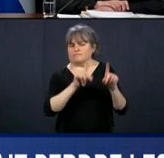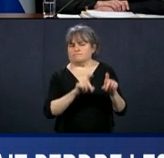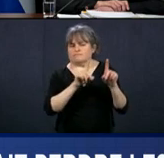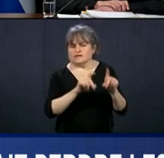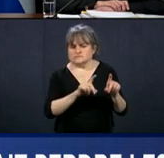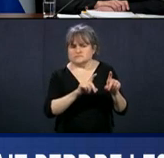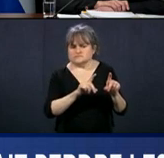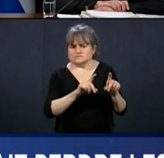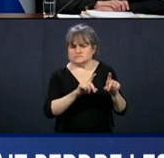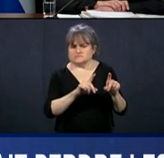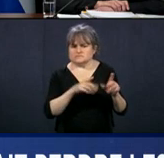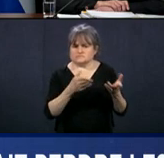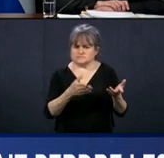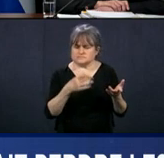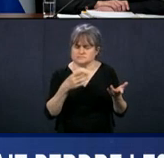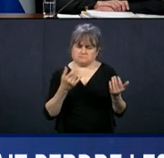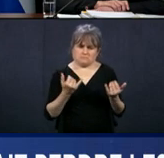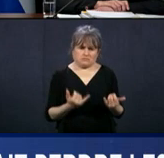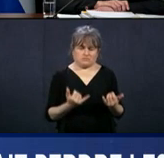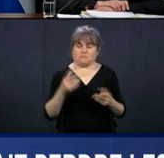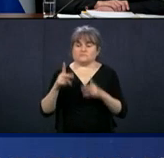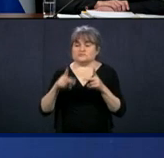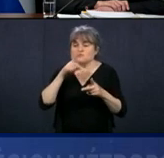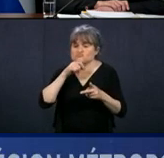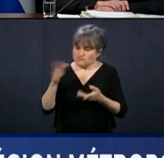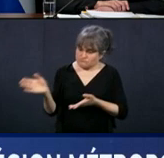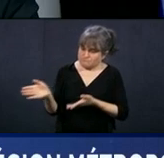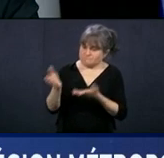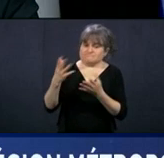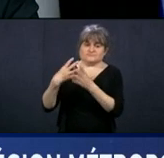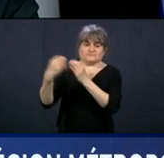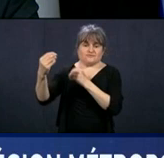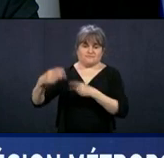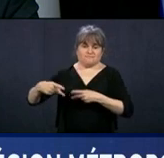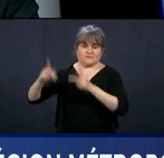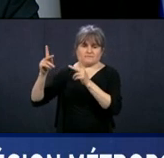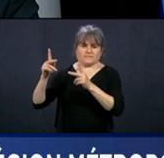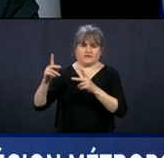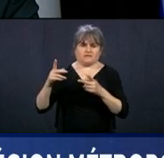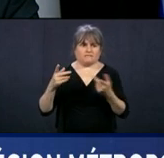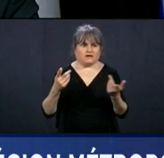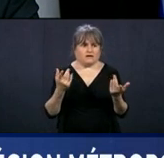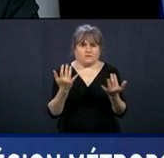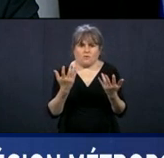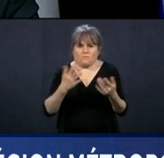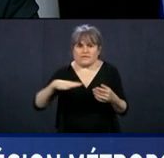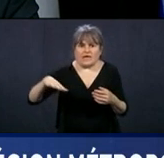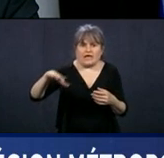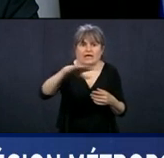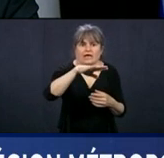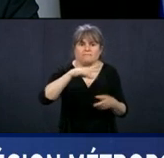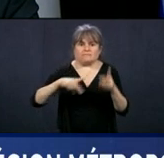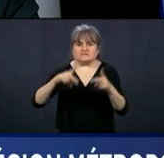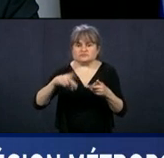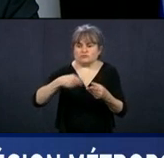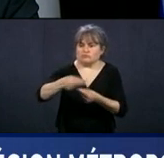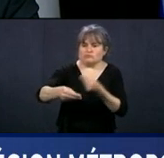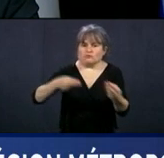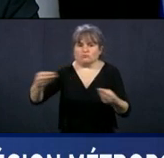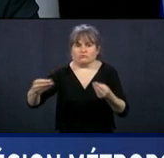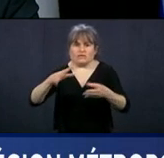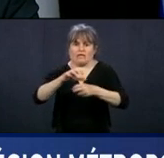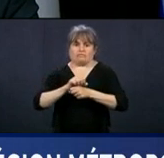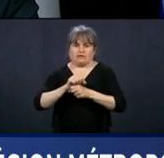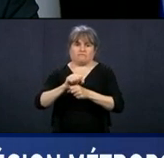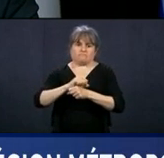de déconfiner, on dit aux personnes âgées, vous pouvez sortir, mais on n'a aucune espèce d'idée là, du niveau de transmission comme tel dans